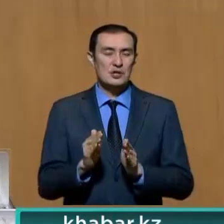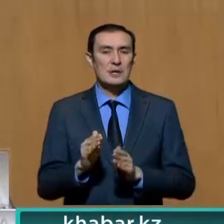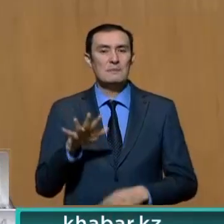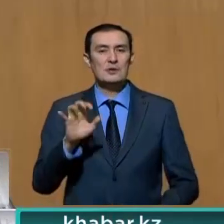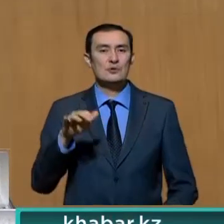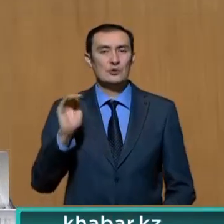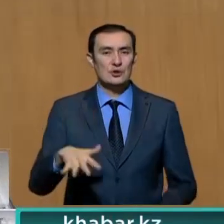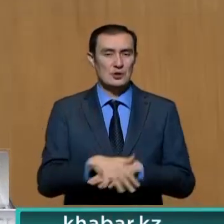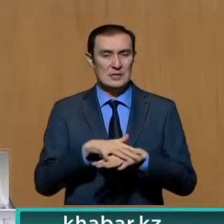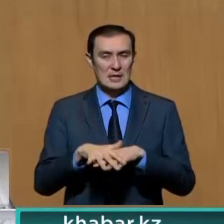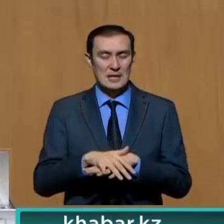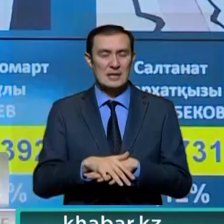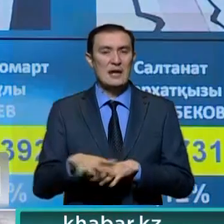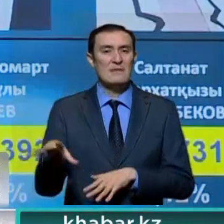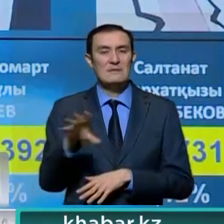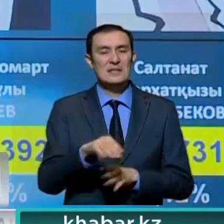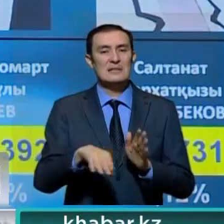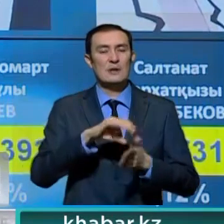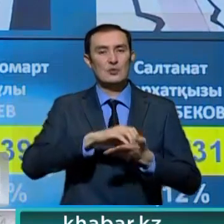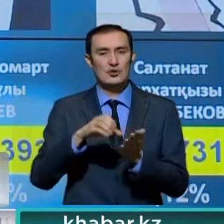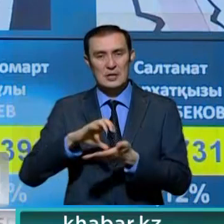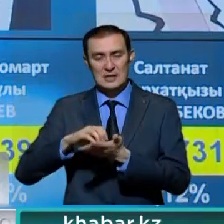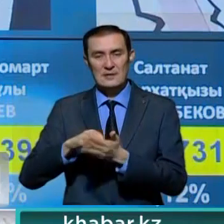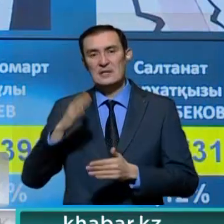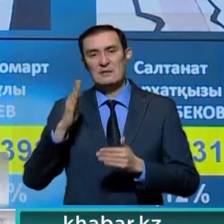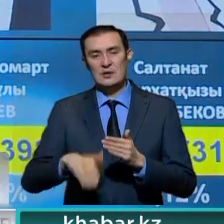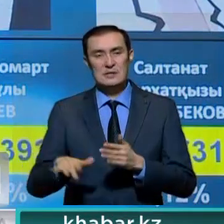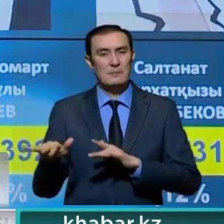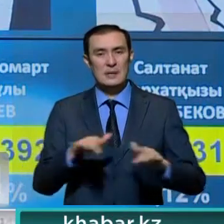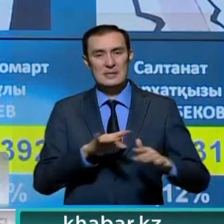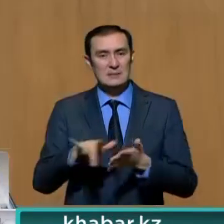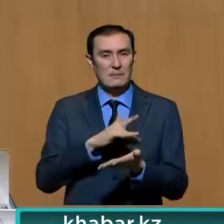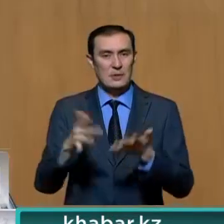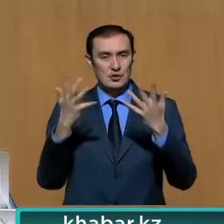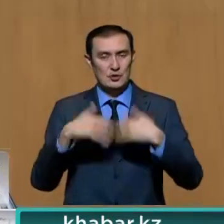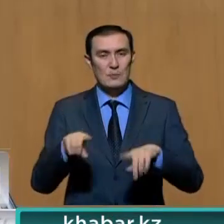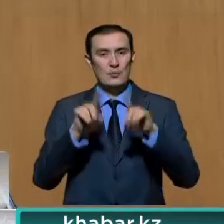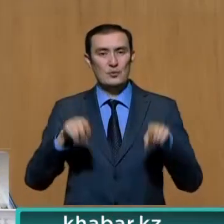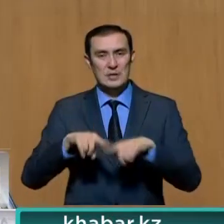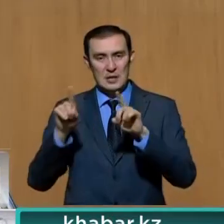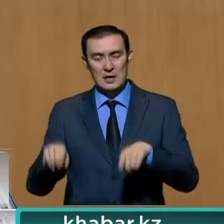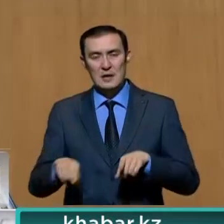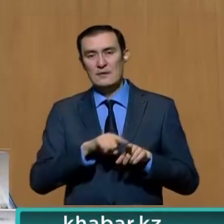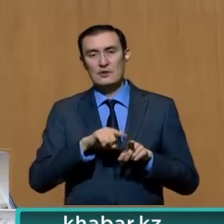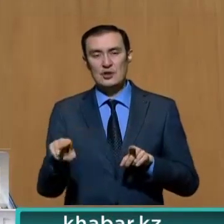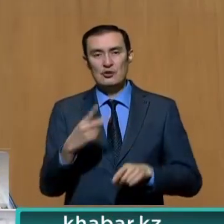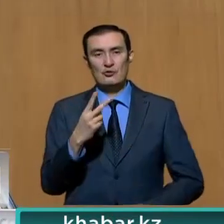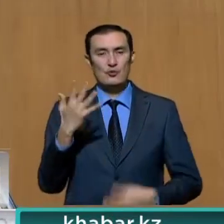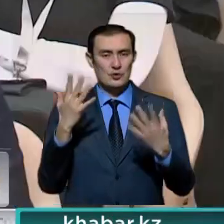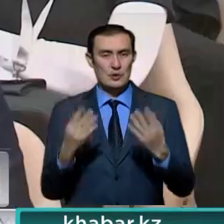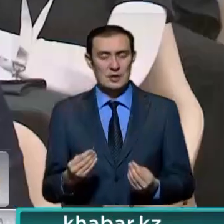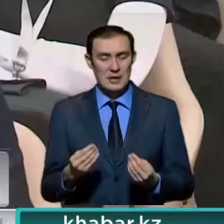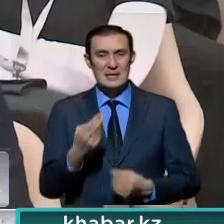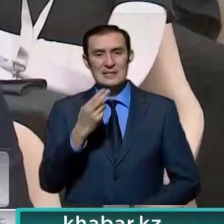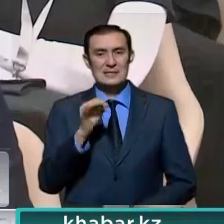500 000 казахстанцев. На всех избирательных участках уже завершился процесс подсчета бюллетеней, а в течение уже двух дней